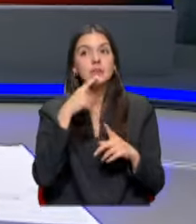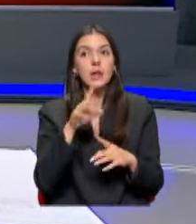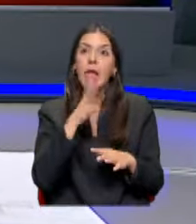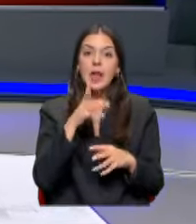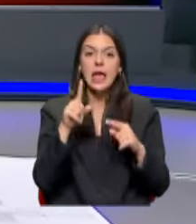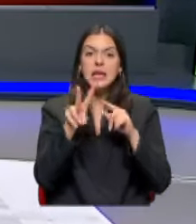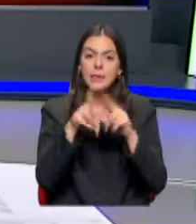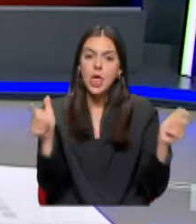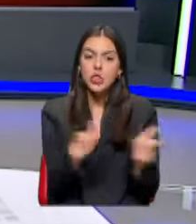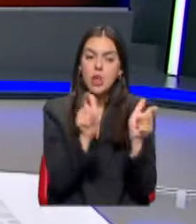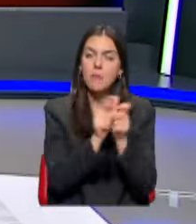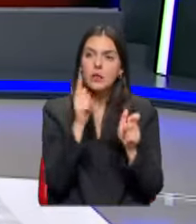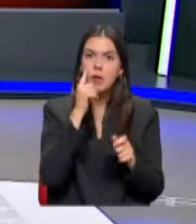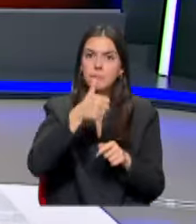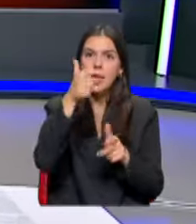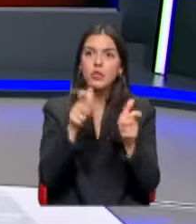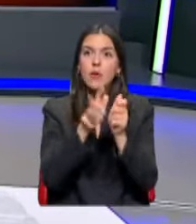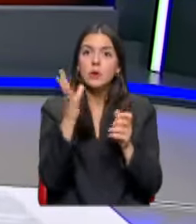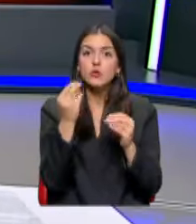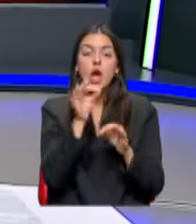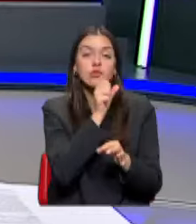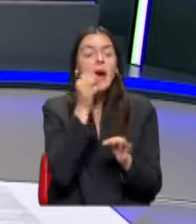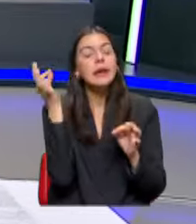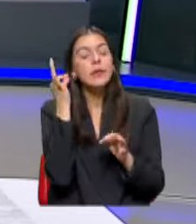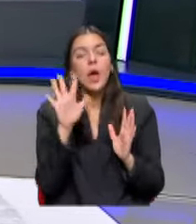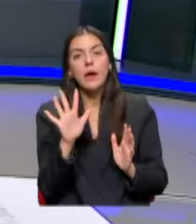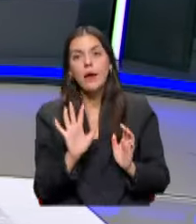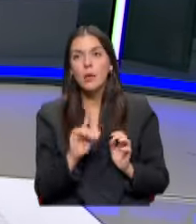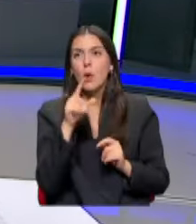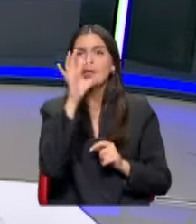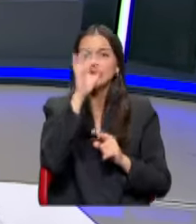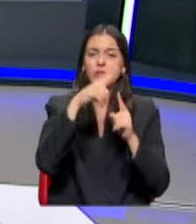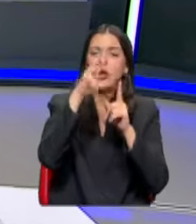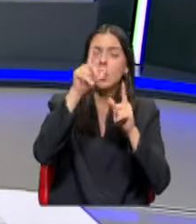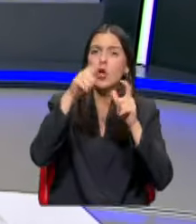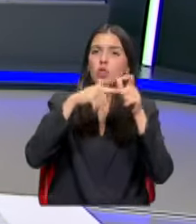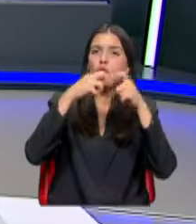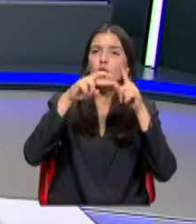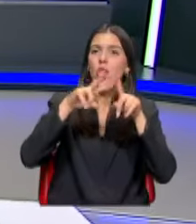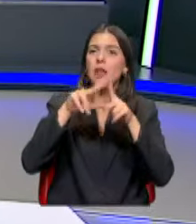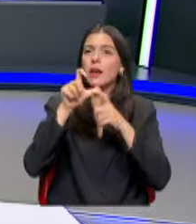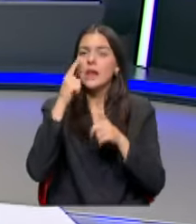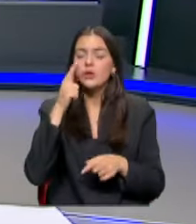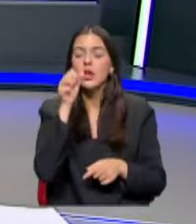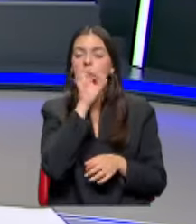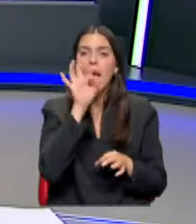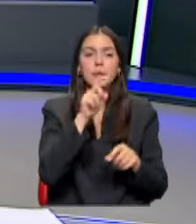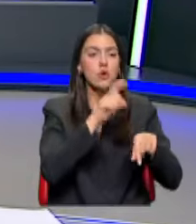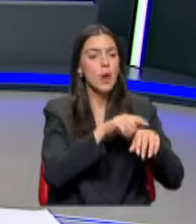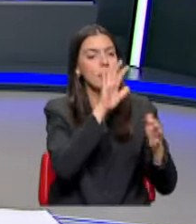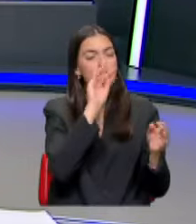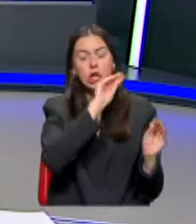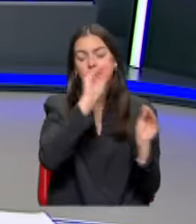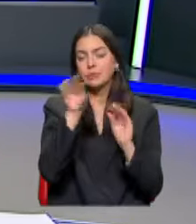kabine toplantılarında bu hadisenin sıfır tolerans şarkısını çok dinliyorlar. Yani sıfır tolerans böyle bütün hadiselerden sonra bir böyle kopya yapıştır bir